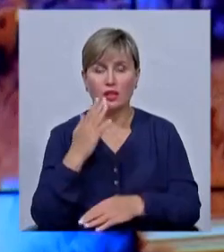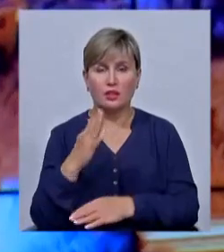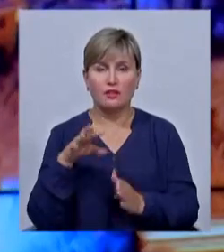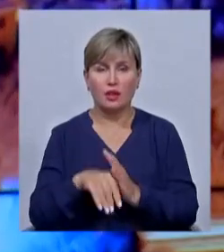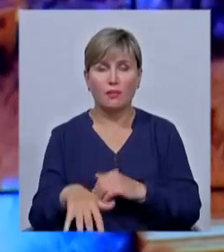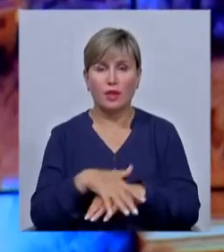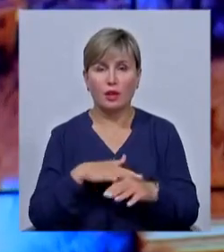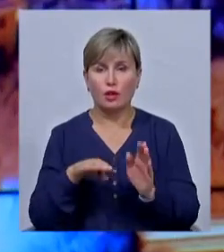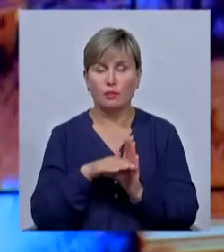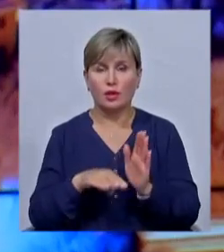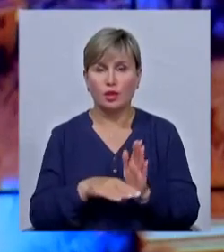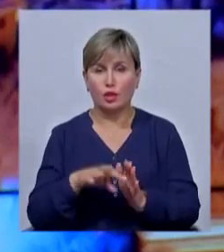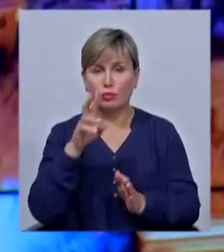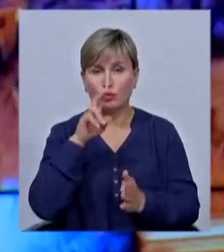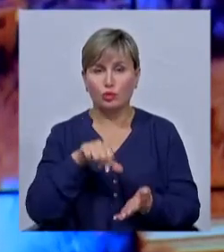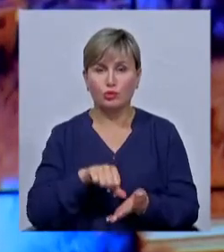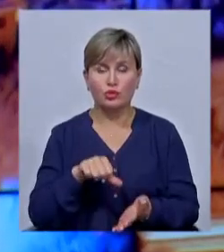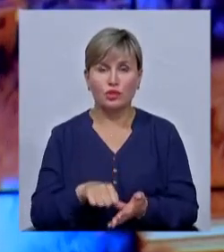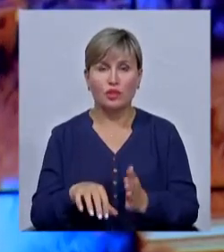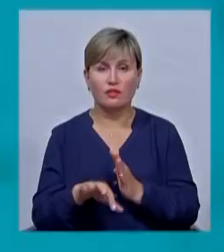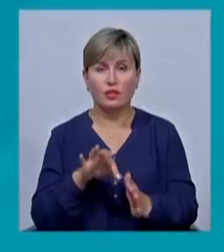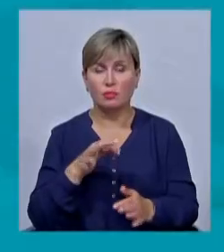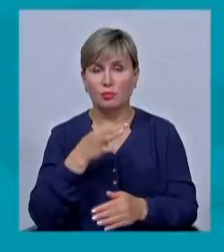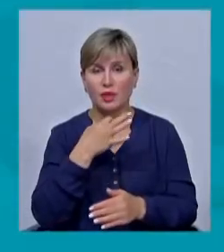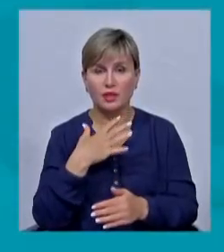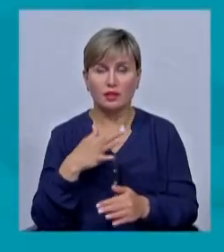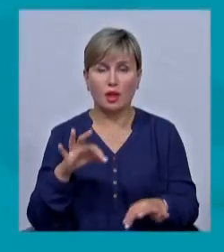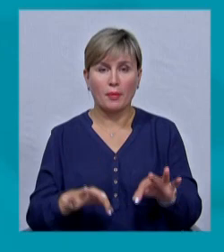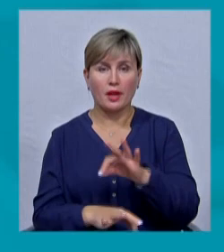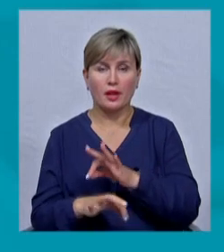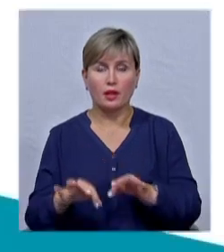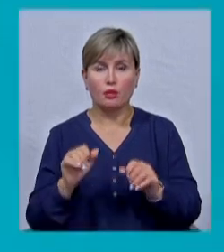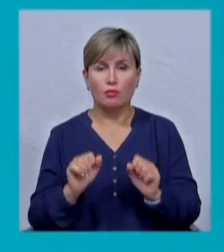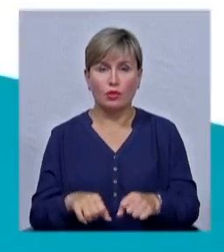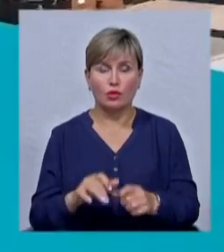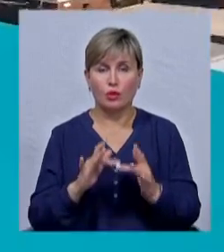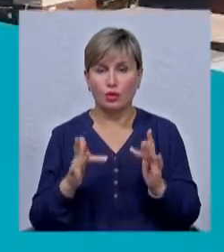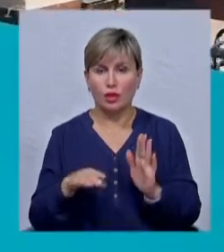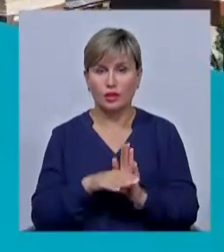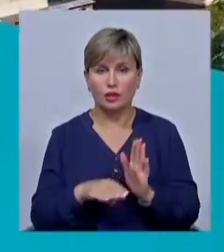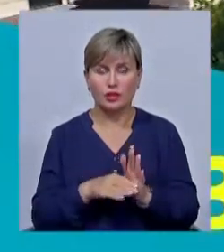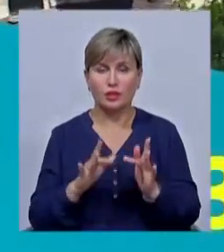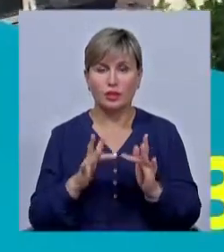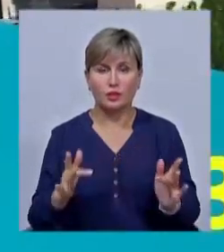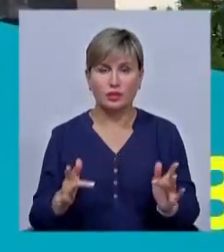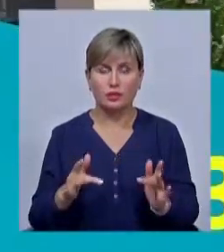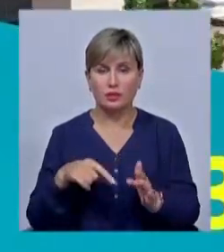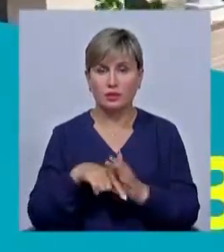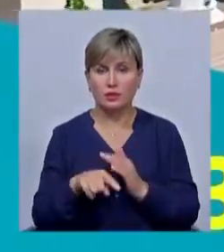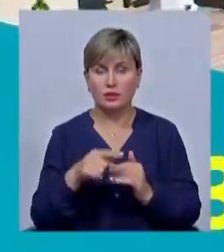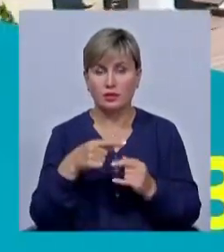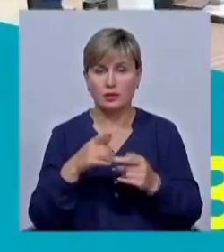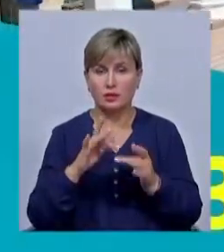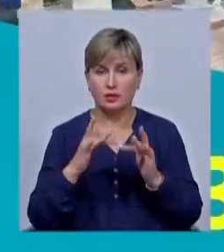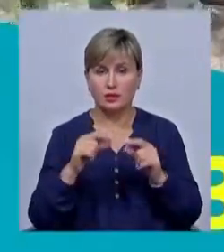рамках народной программы бюджет участия выбрать понравившийся проект можно как в онлайн-режиме на сайте budget . опытом